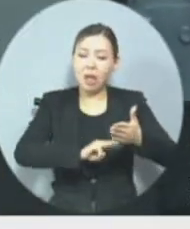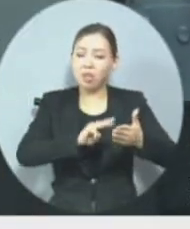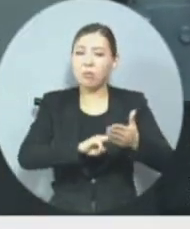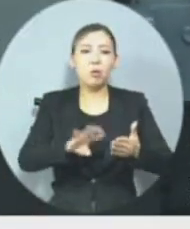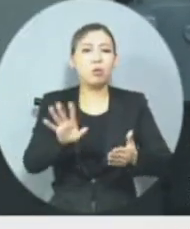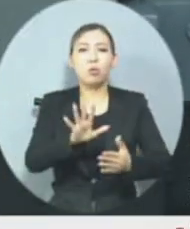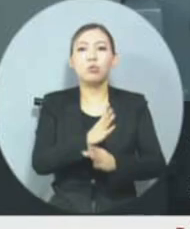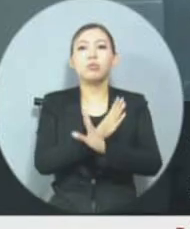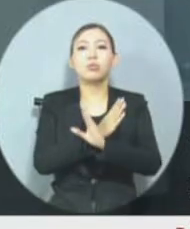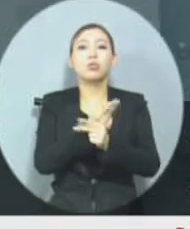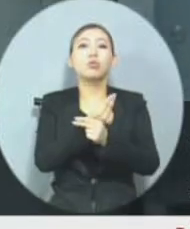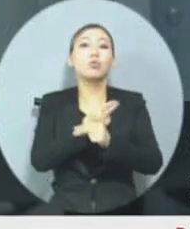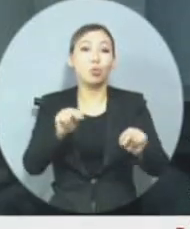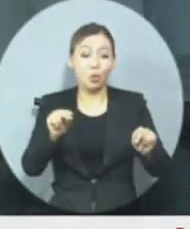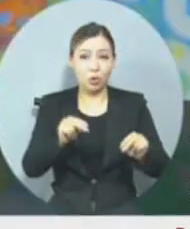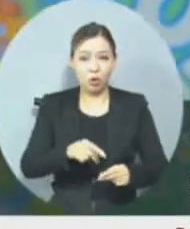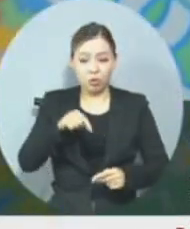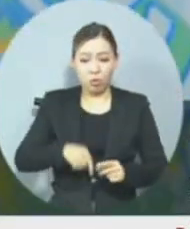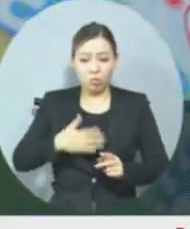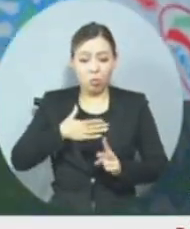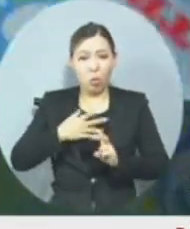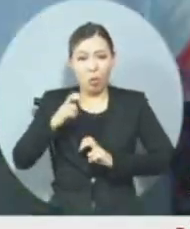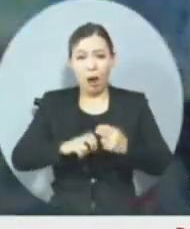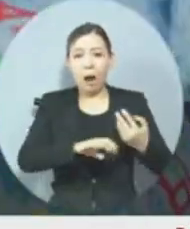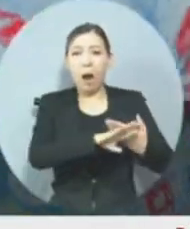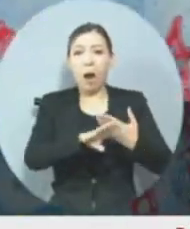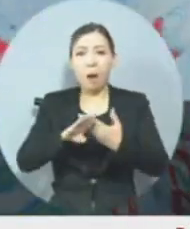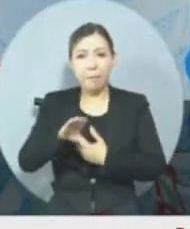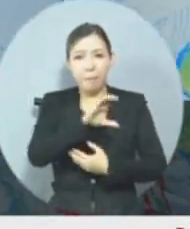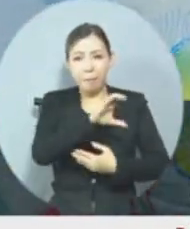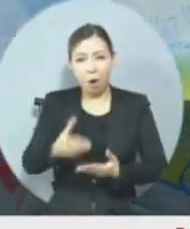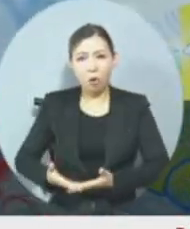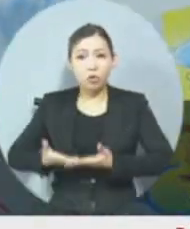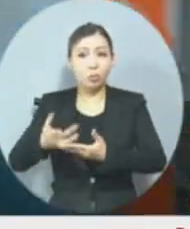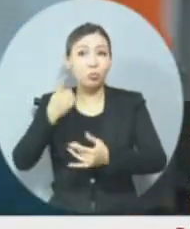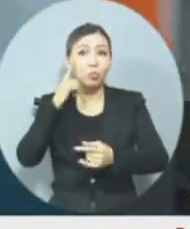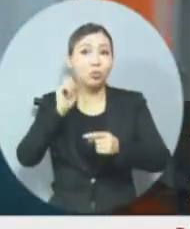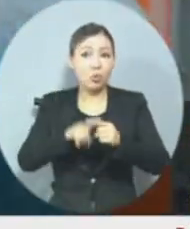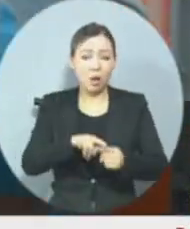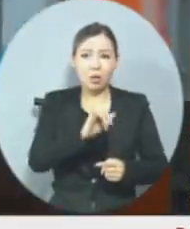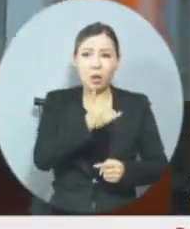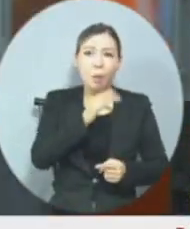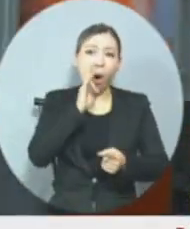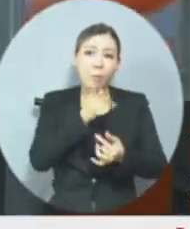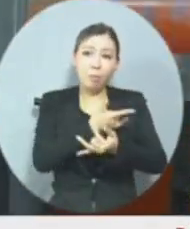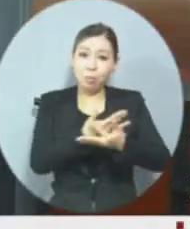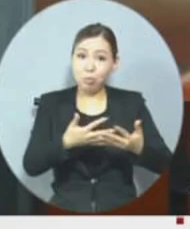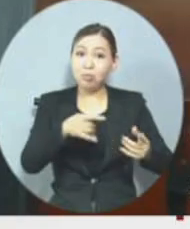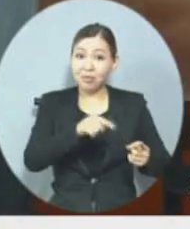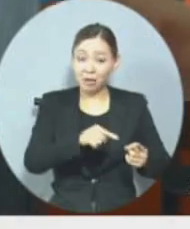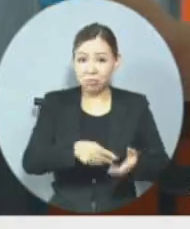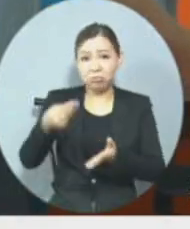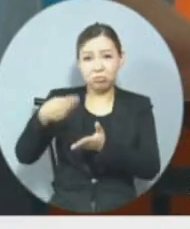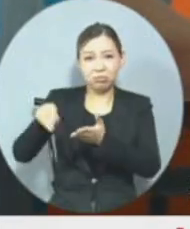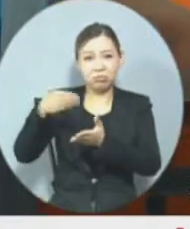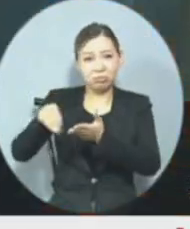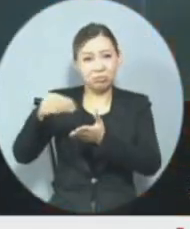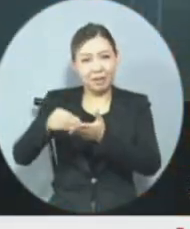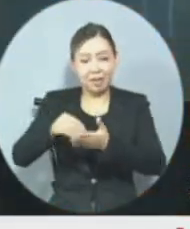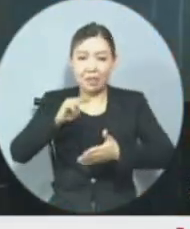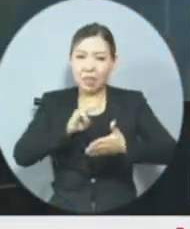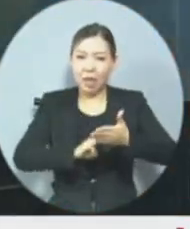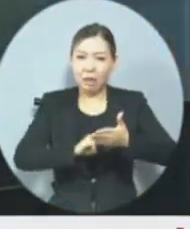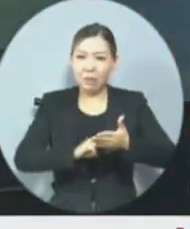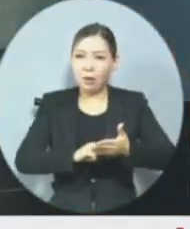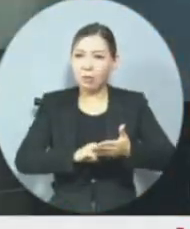байна. Дотоодын зах зээлийг хамгаалж аж ахуйн нэгжүүдэд дэмжих үүднээс зарим нэр төрлийн хүнсний бүтээгдэхүүний импортын татварыг үе шаттайгаар